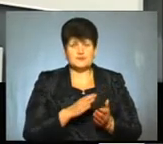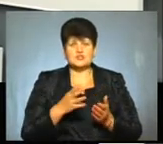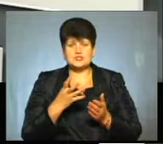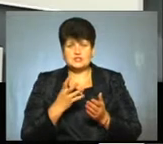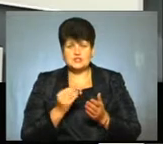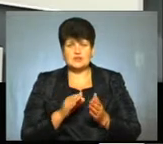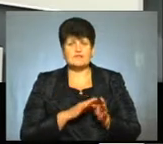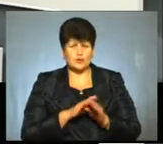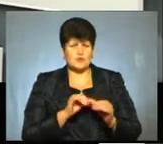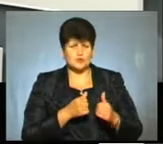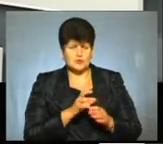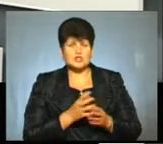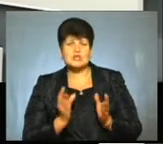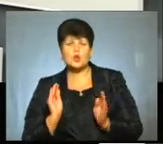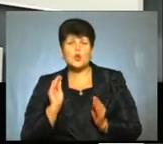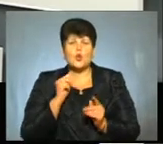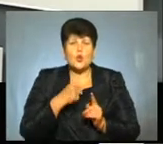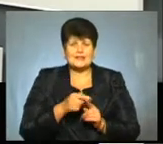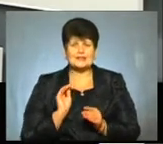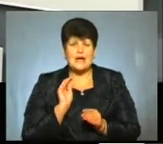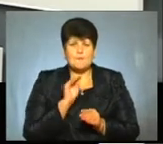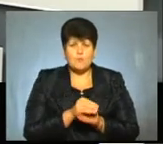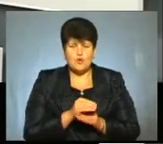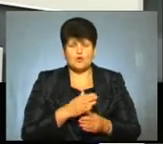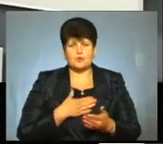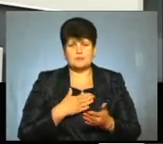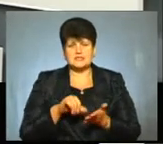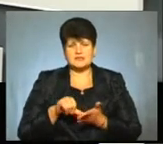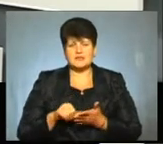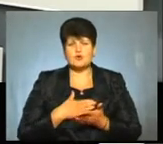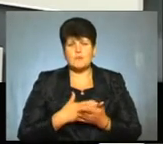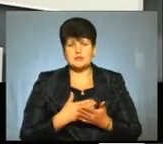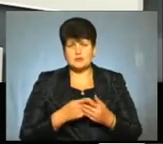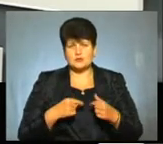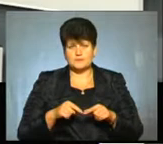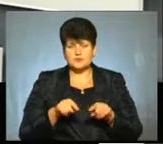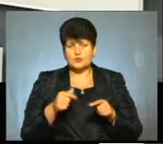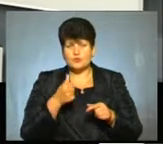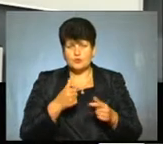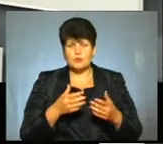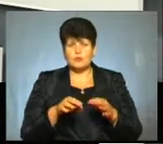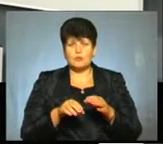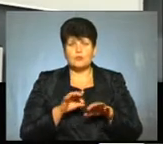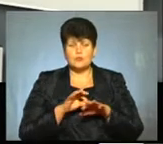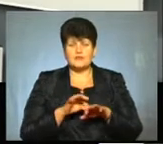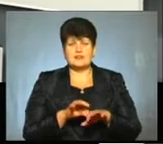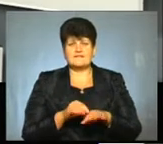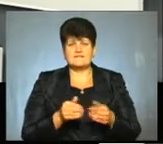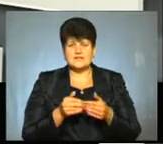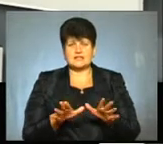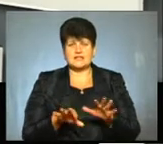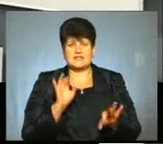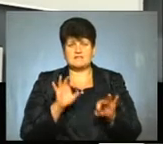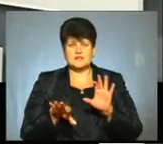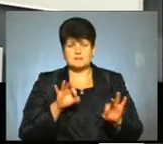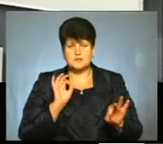давайте ми ще і виконавчих органів, ми ще давайте додамо представників від громадських організацій. Цього року ми провели відкритий відбір з допомогою